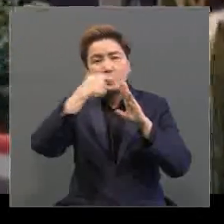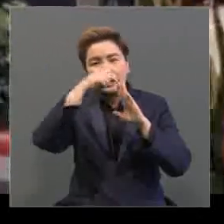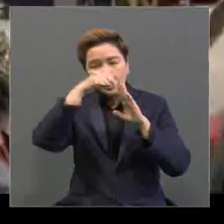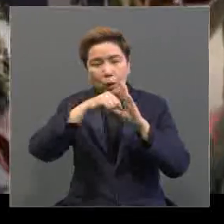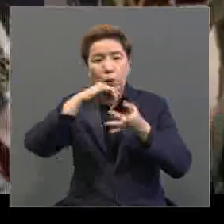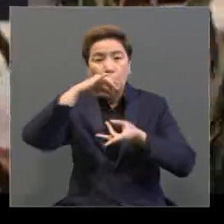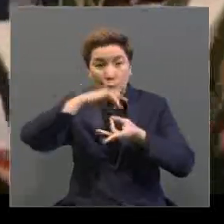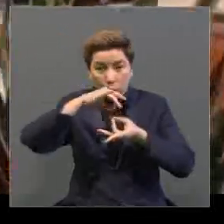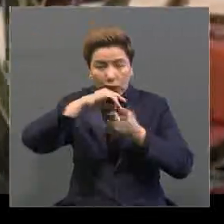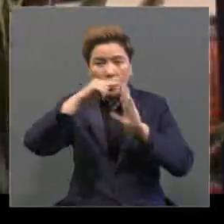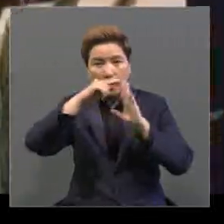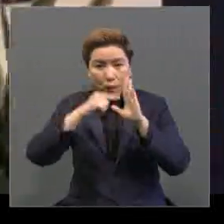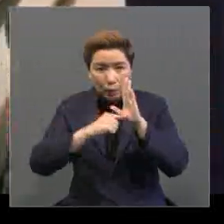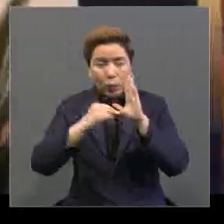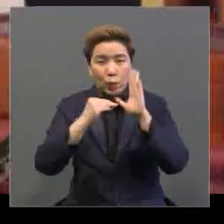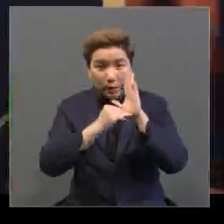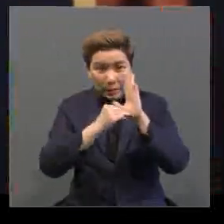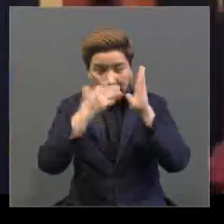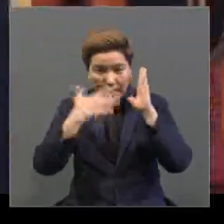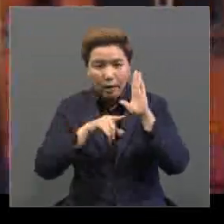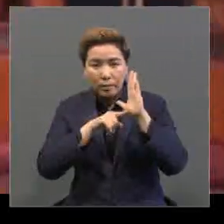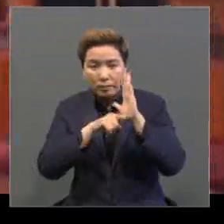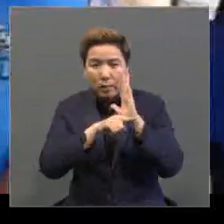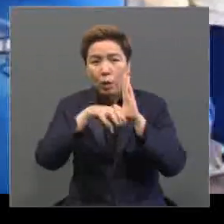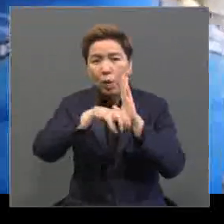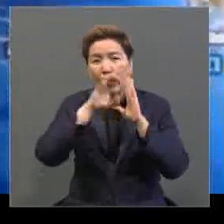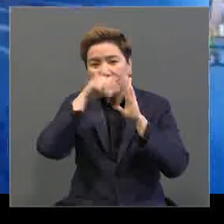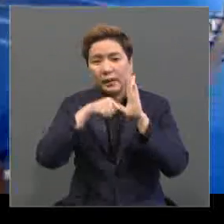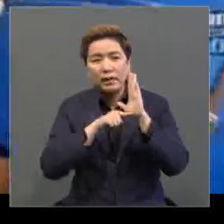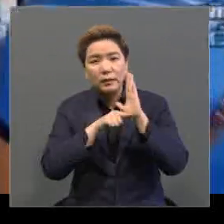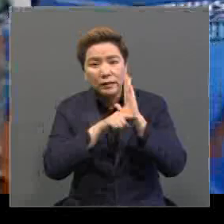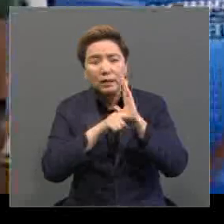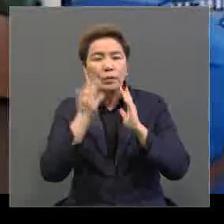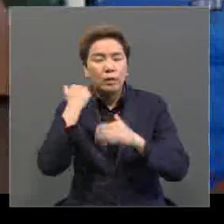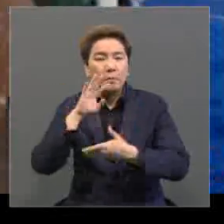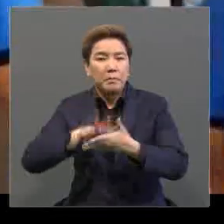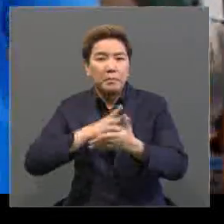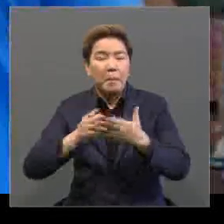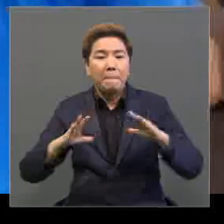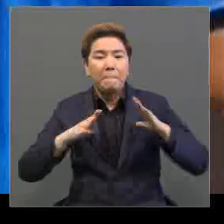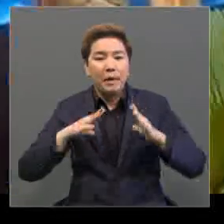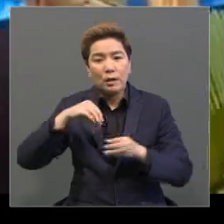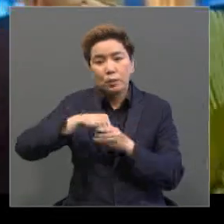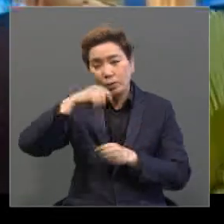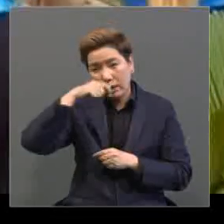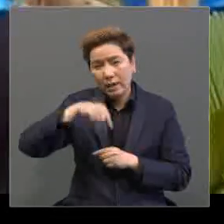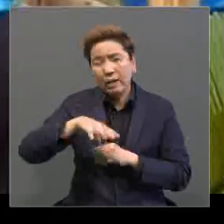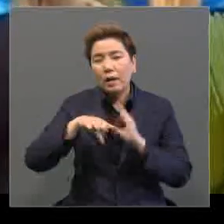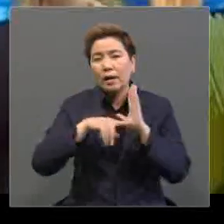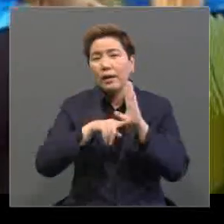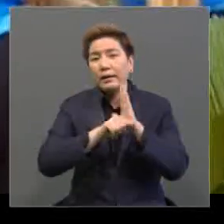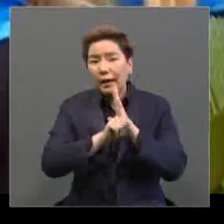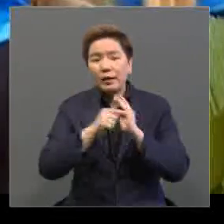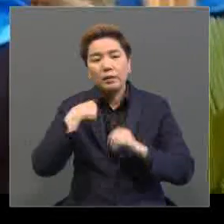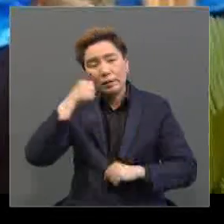มาที่จังหวัดสุโขทัยกรุงเทพมหานครผ่านมาที่เกาะช้างจังหวัดตราดโดยมีกำหนดโรงแรมแล้วก็ท่องเที่ยวในเกาะช้างเนี่ย